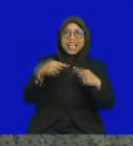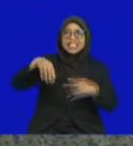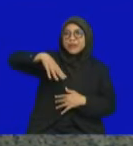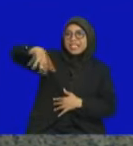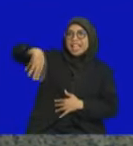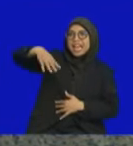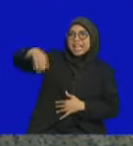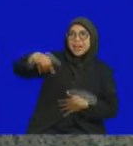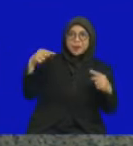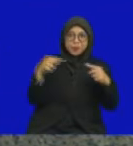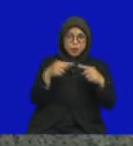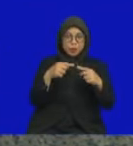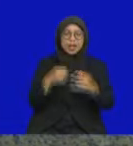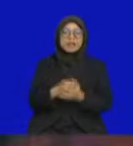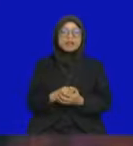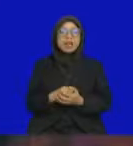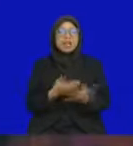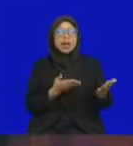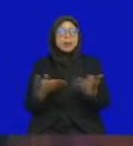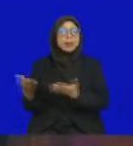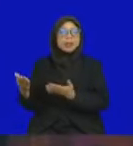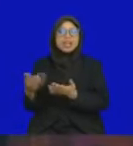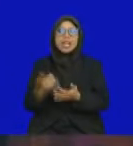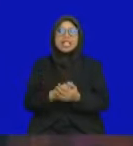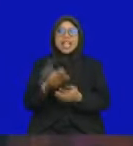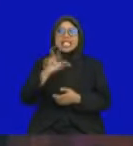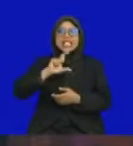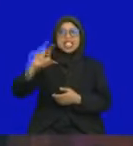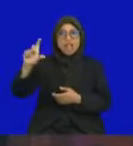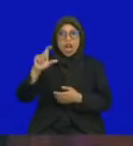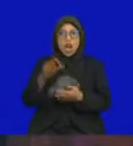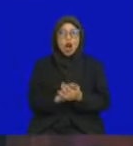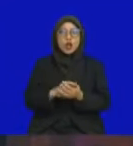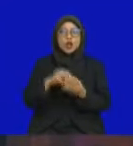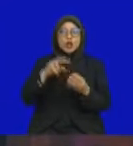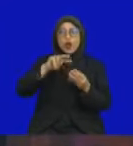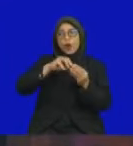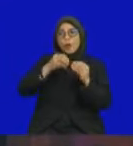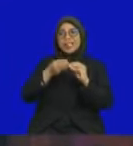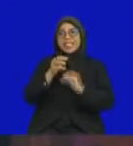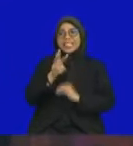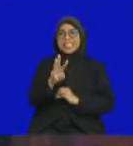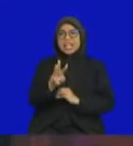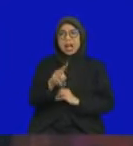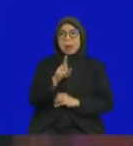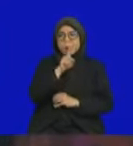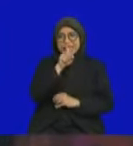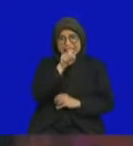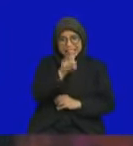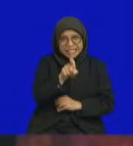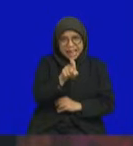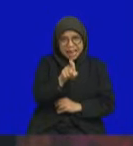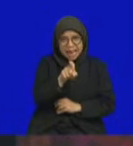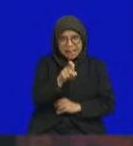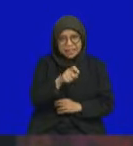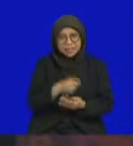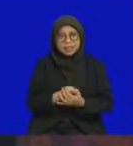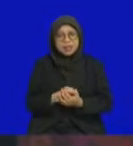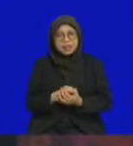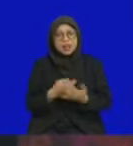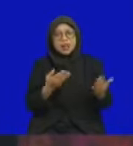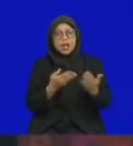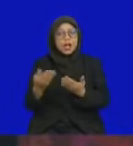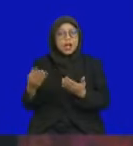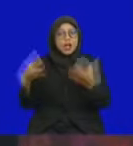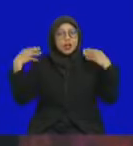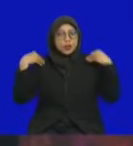ya kami persilakan kepada pasangan calon nomor urut 3 untuk mengajukan pertanyaan kepada calon